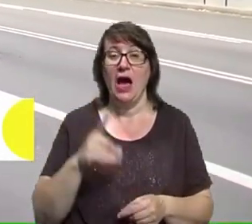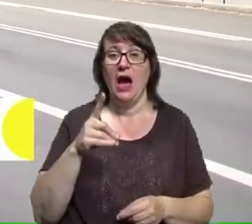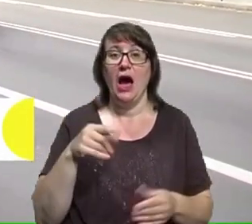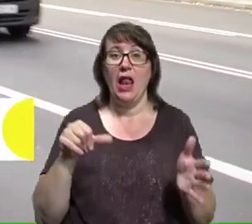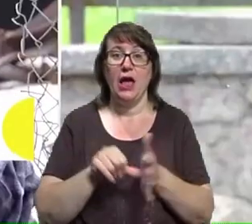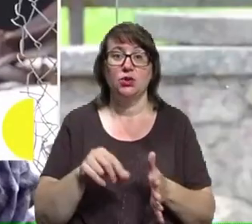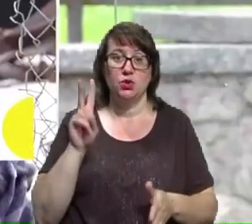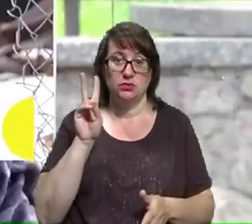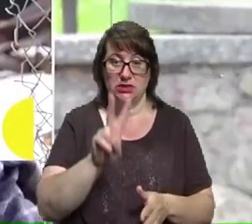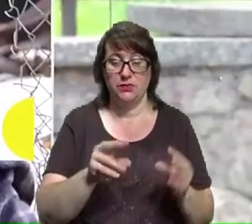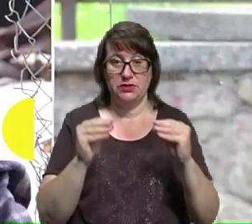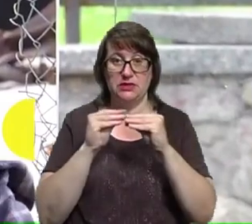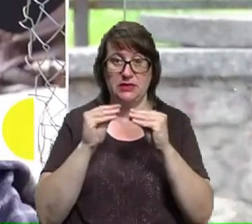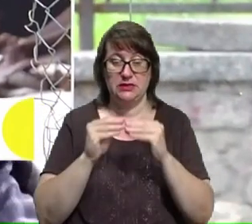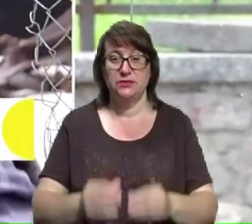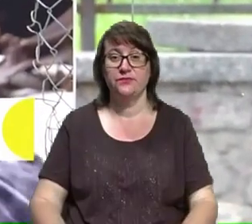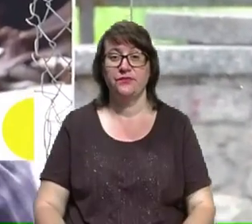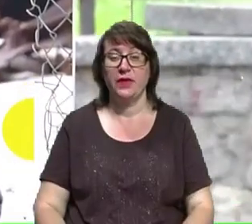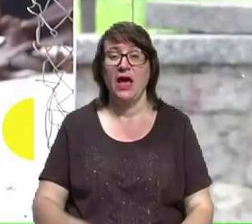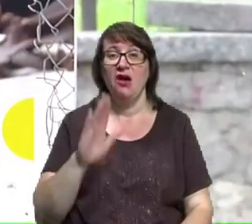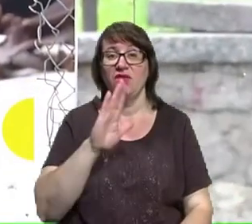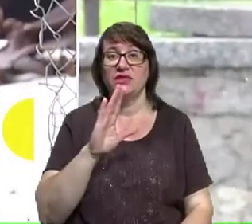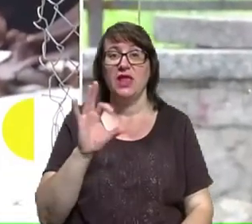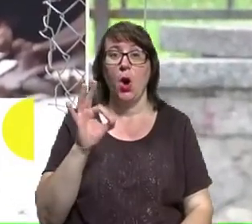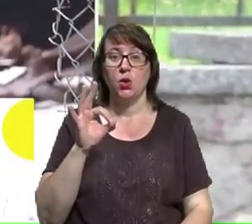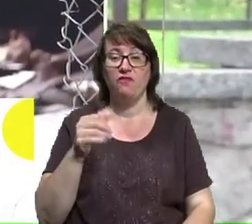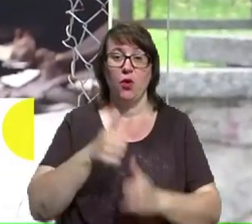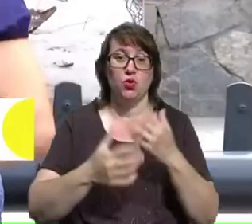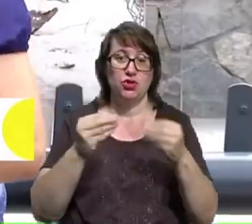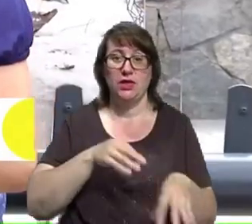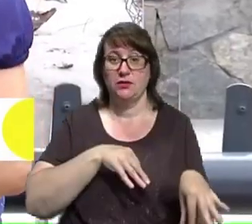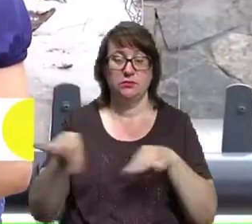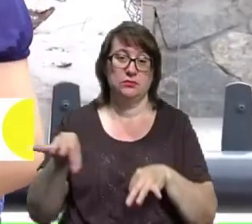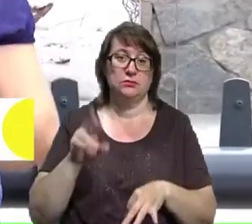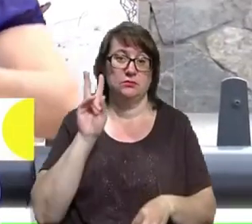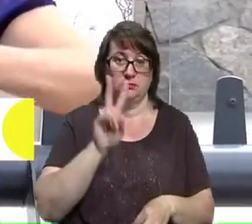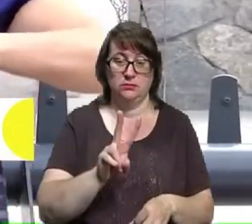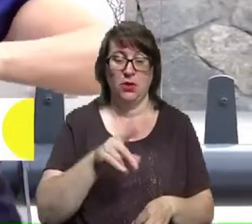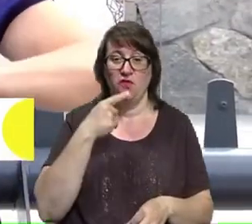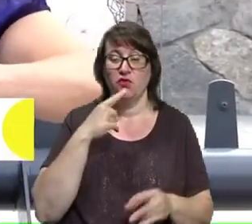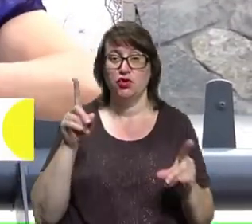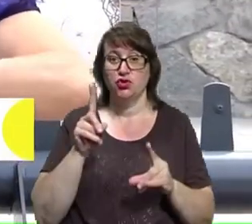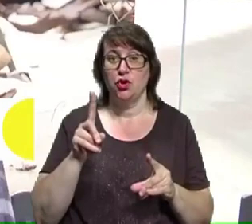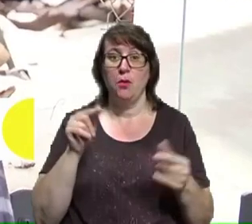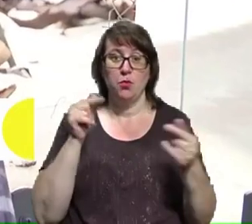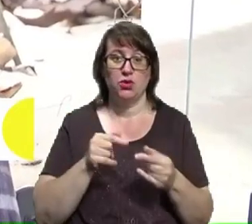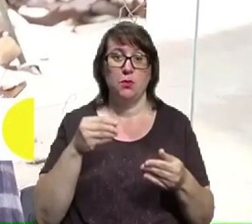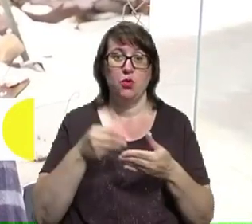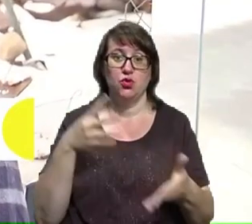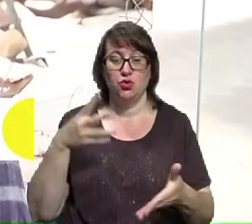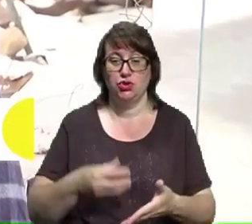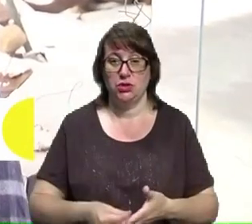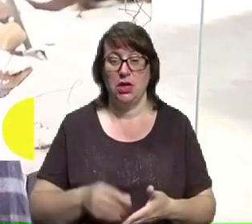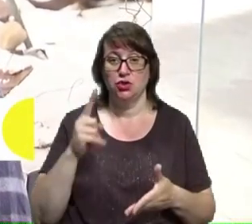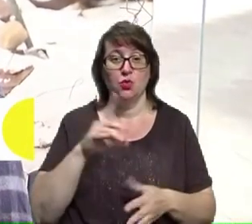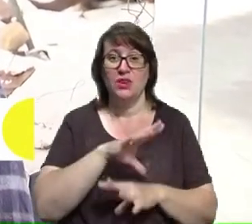– 10 гривень. Валентина Орлова щодня їздить громадським транспортом. Каже, що проти подорожчання проїзду, бо не всі маршрутки